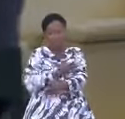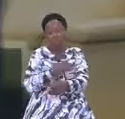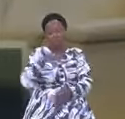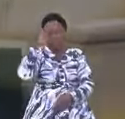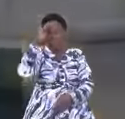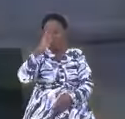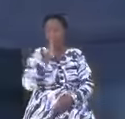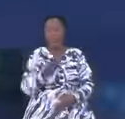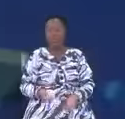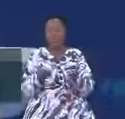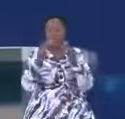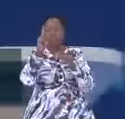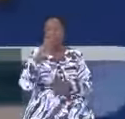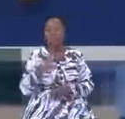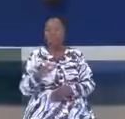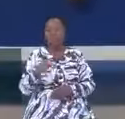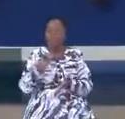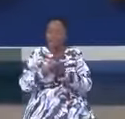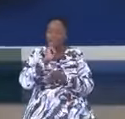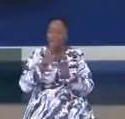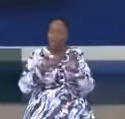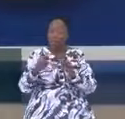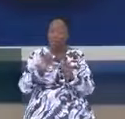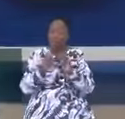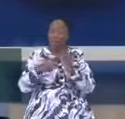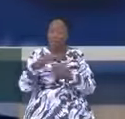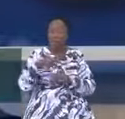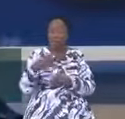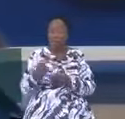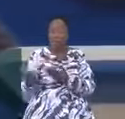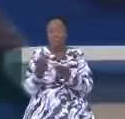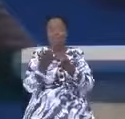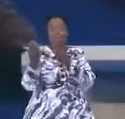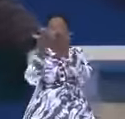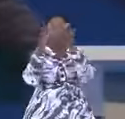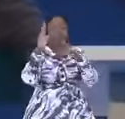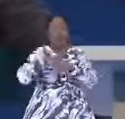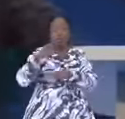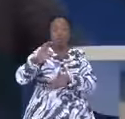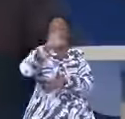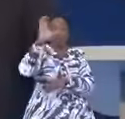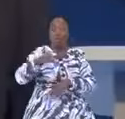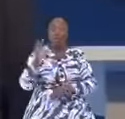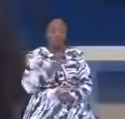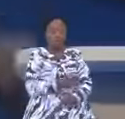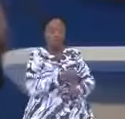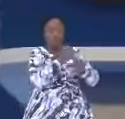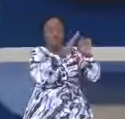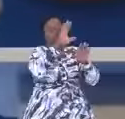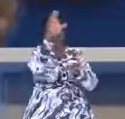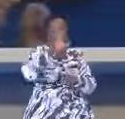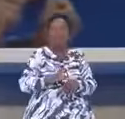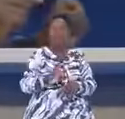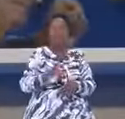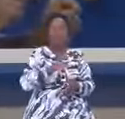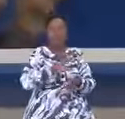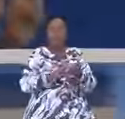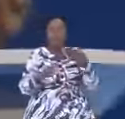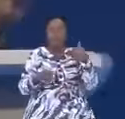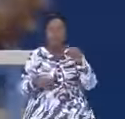du sacrifice sur la croix du calvaire versée et en avait que quiconque